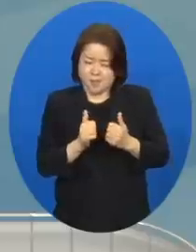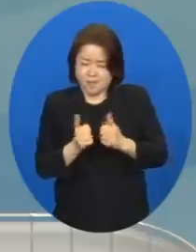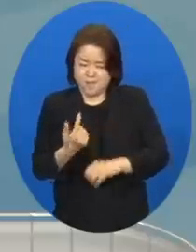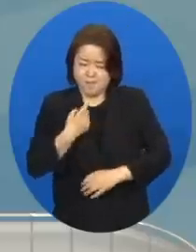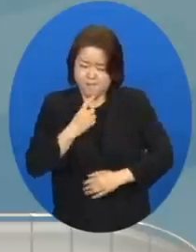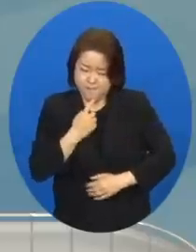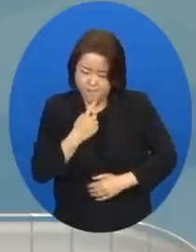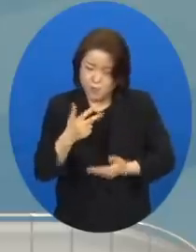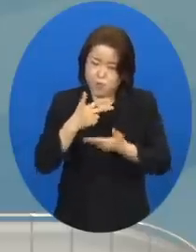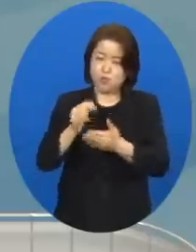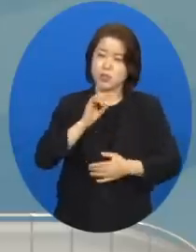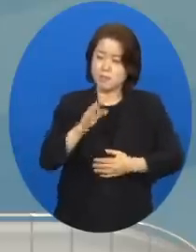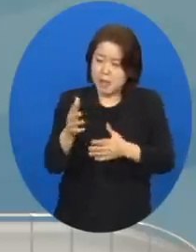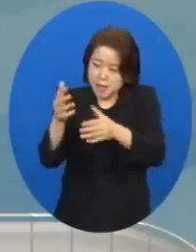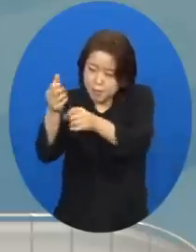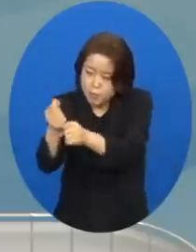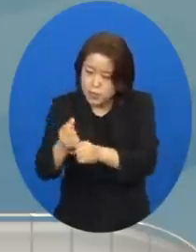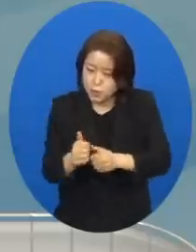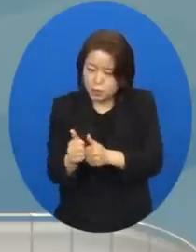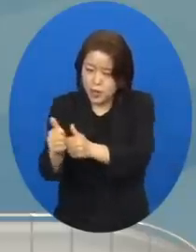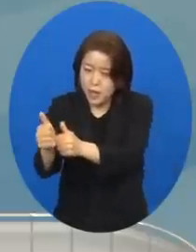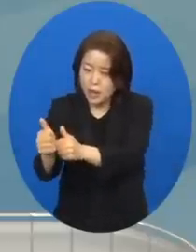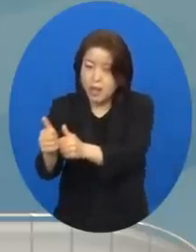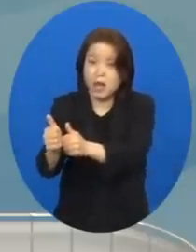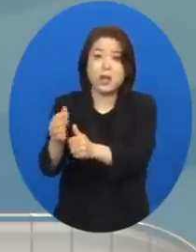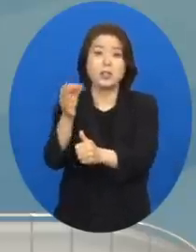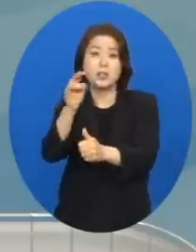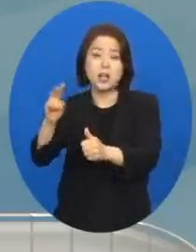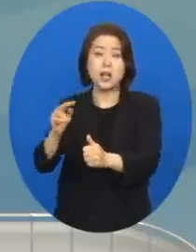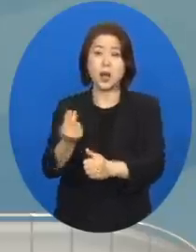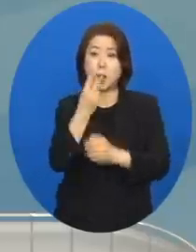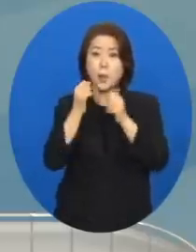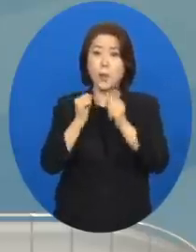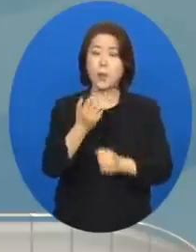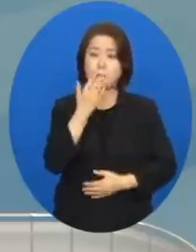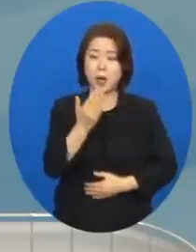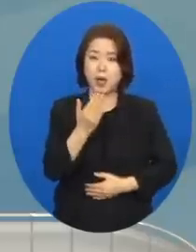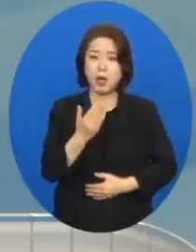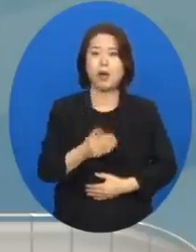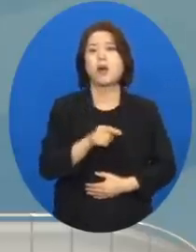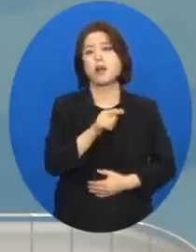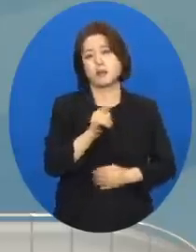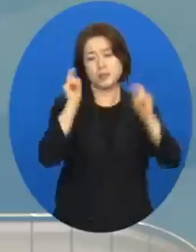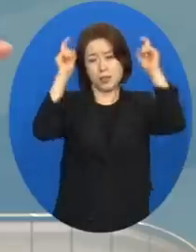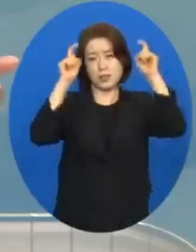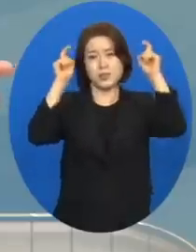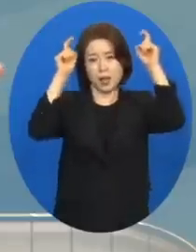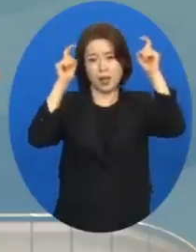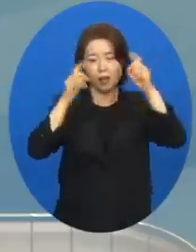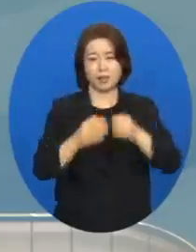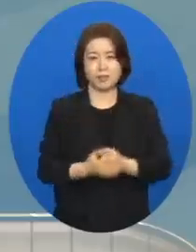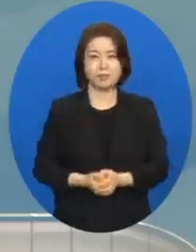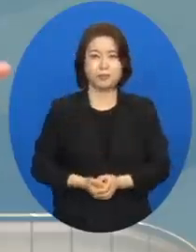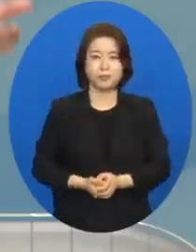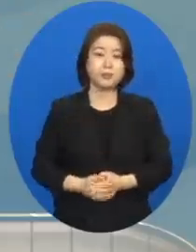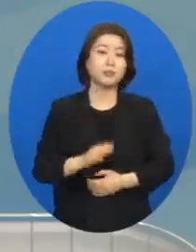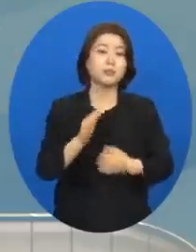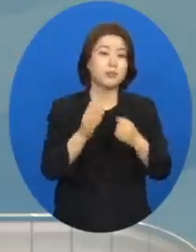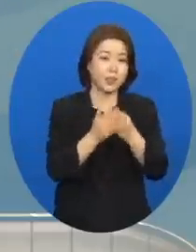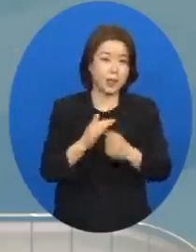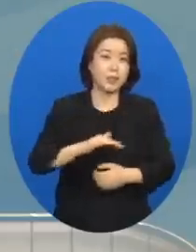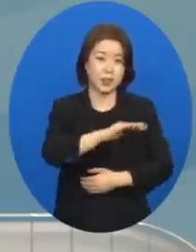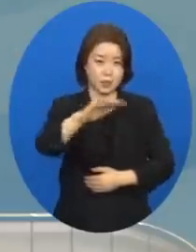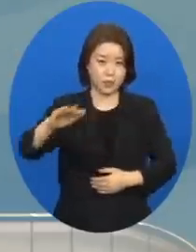존재, 그래야만 사는 존재, 그게 양인 것입니다. 그러므로 우리가